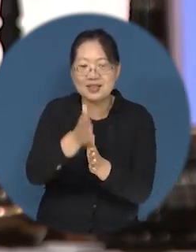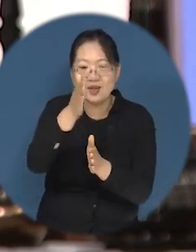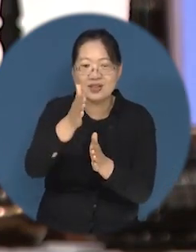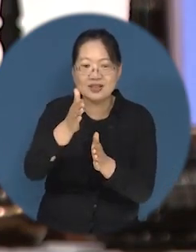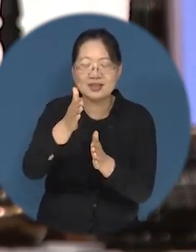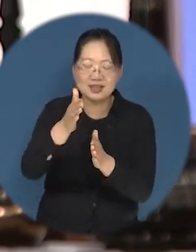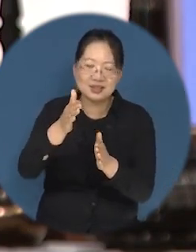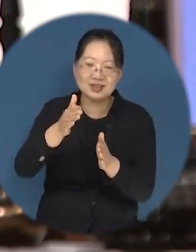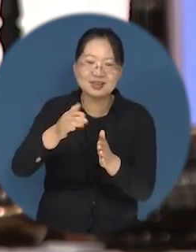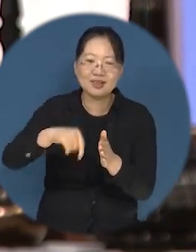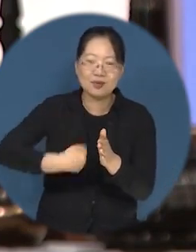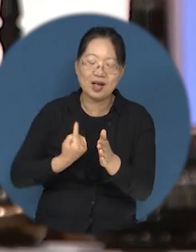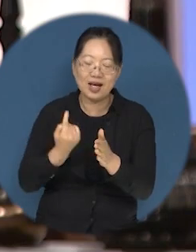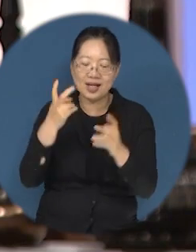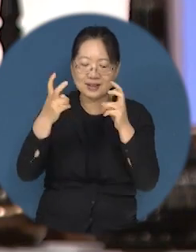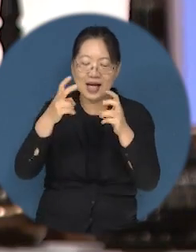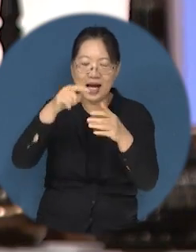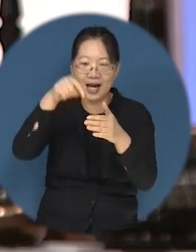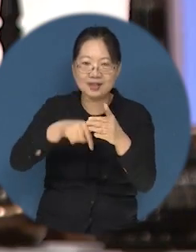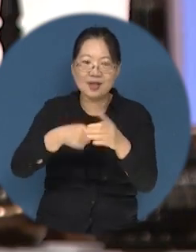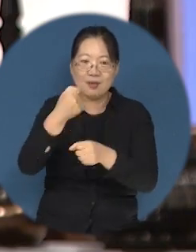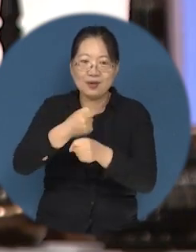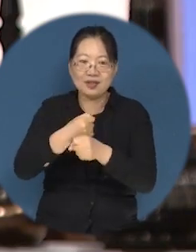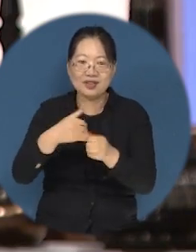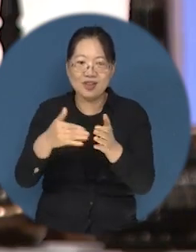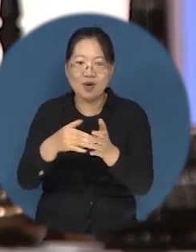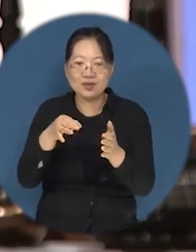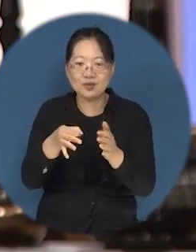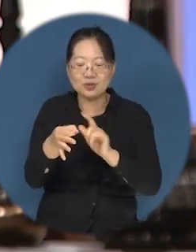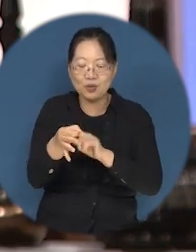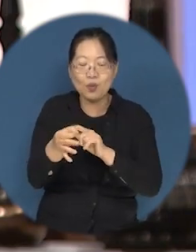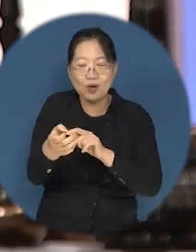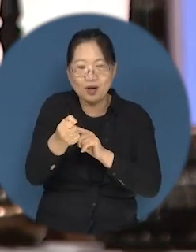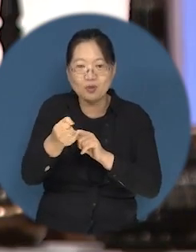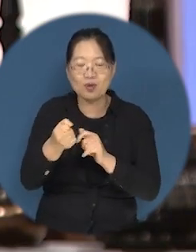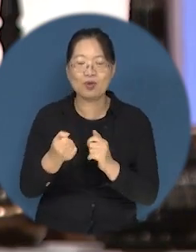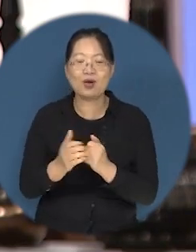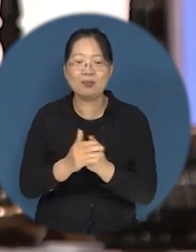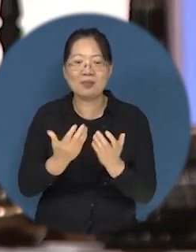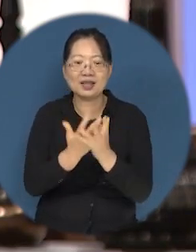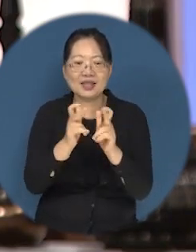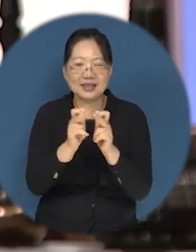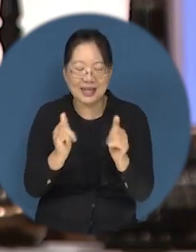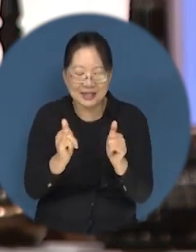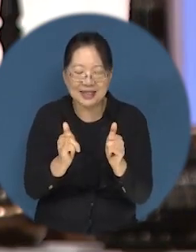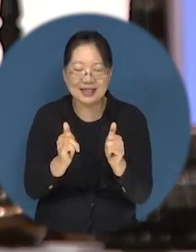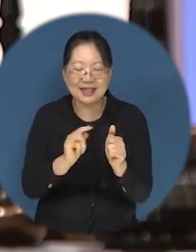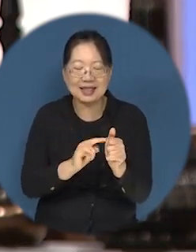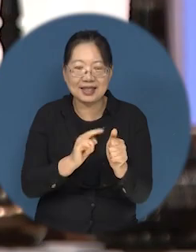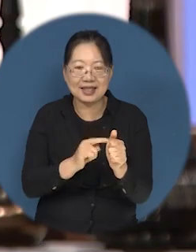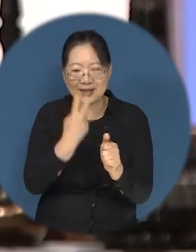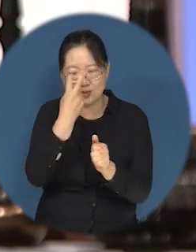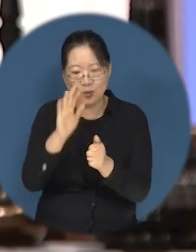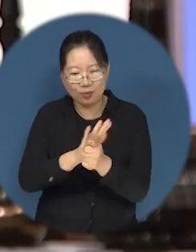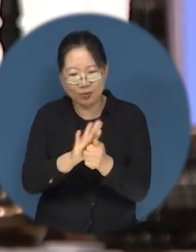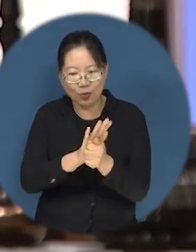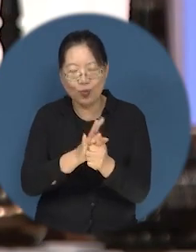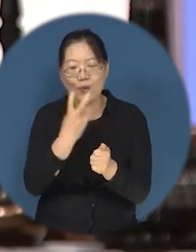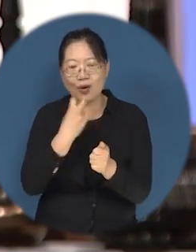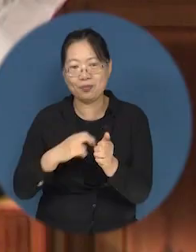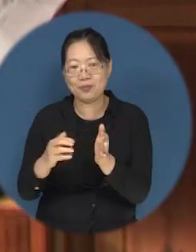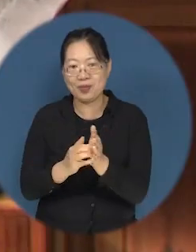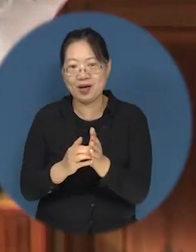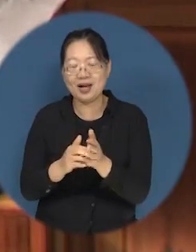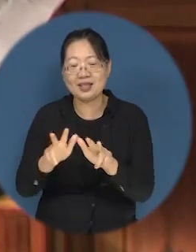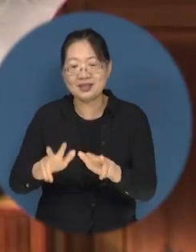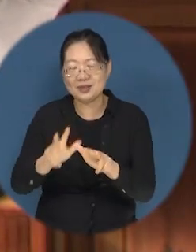예. 만들어가지고 예. 삼성전자 돈으로 그걸 그냥 운영을 하면서 케어를 하는 그런 경우도 있고요. 굉장히